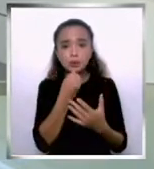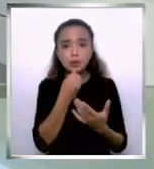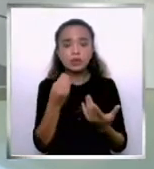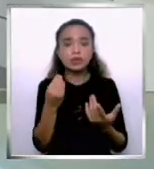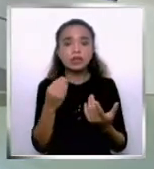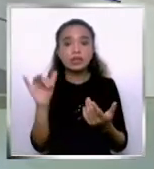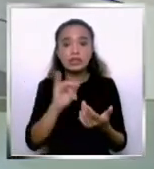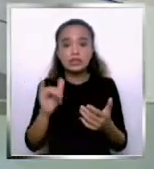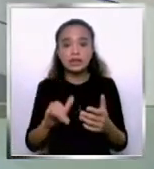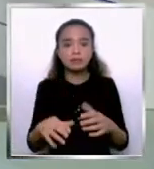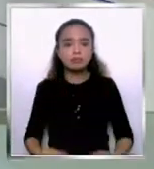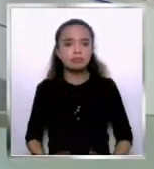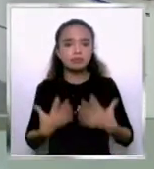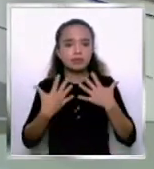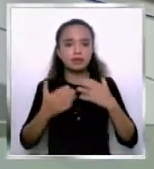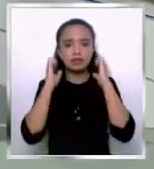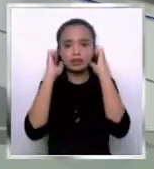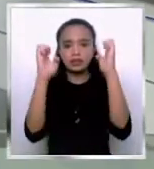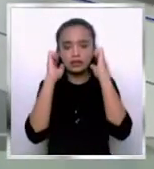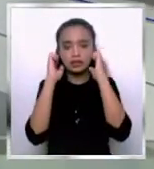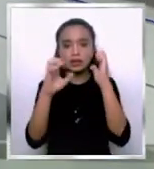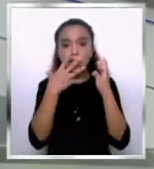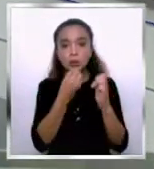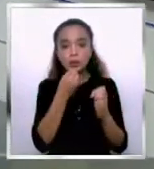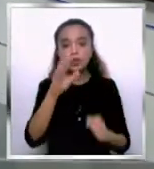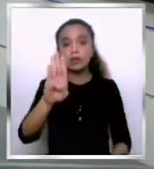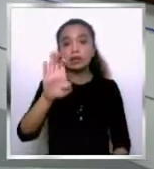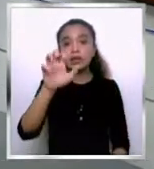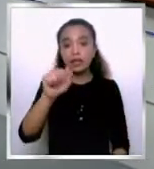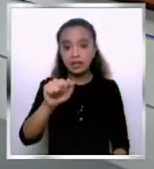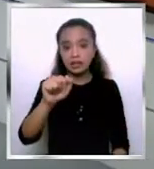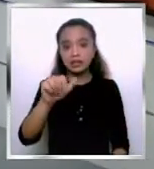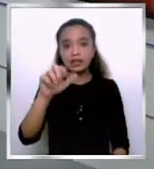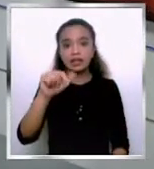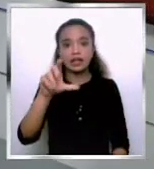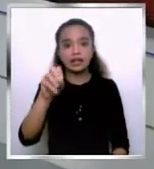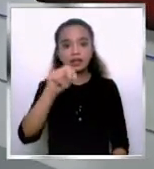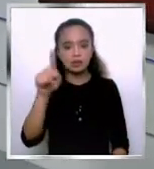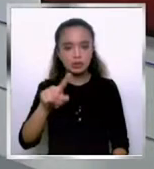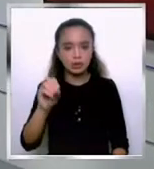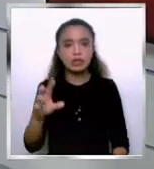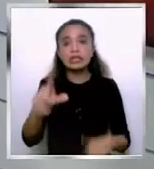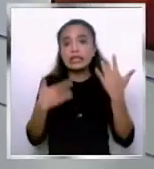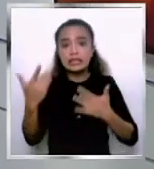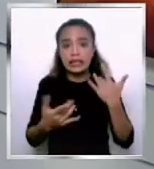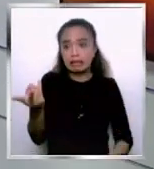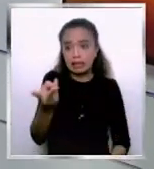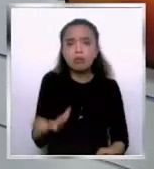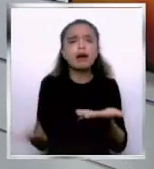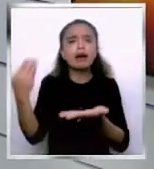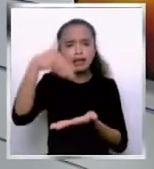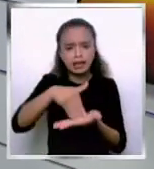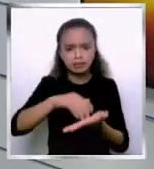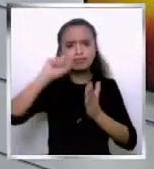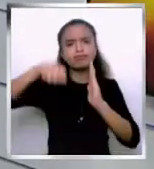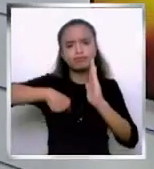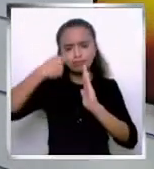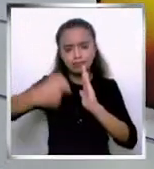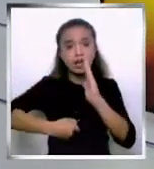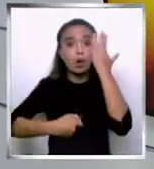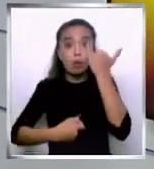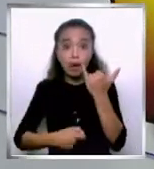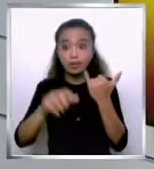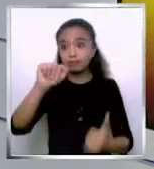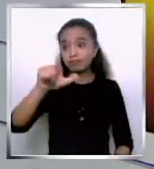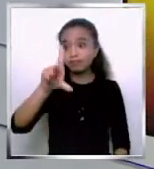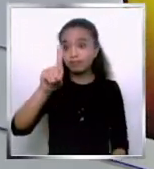lead stars na sina Bea Alonzo at Alden Richards. Excited na rin ang dalawa na sumabak ulit sa taping. Lalo pat si Alden,